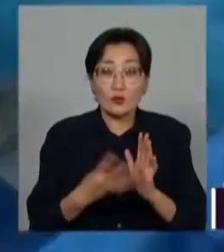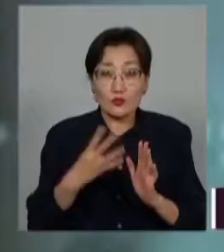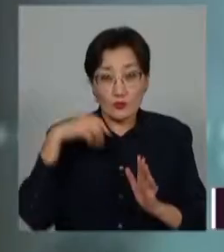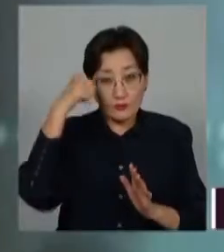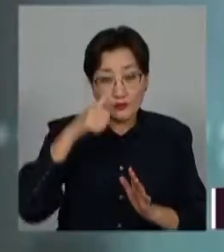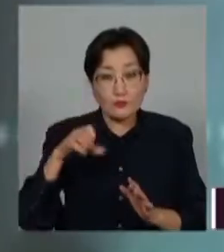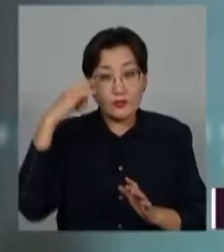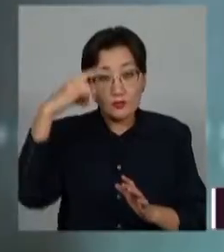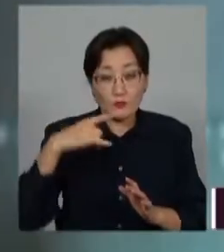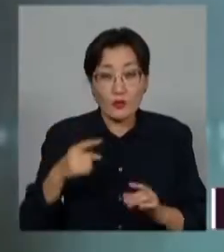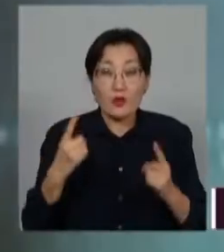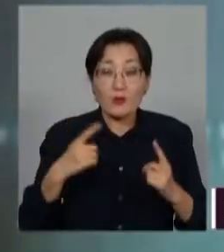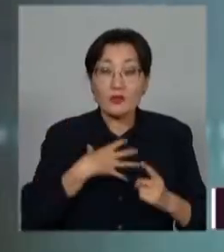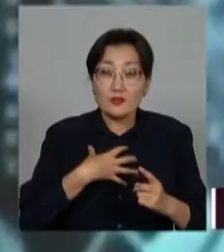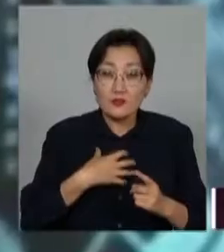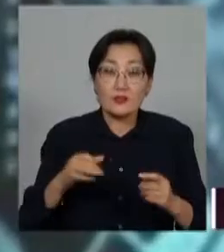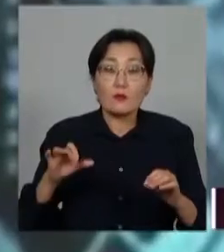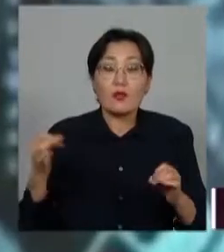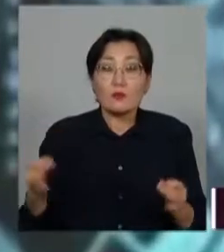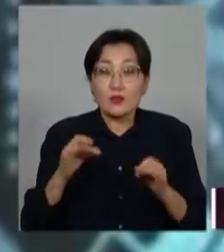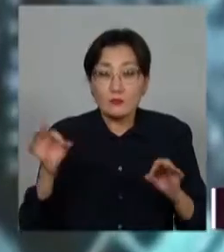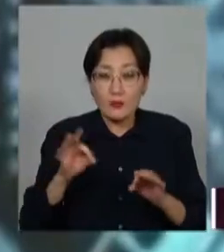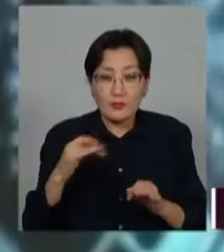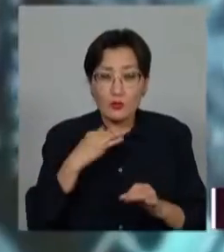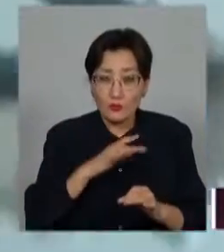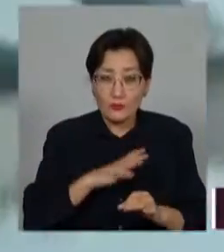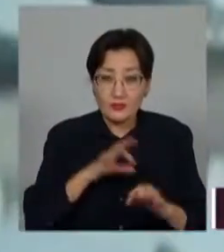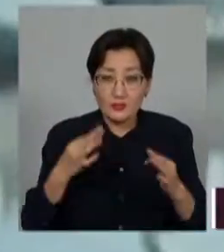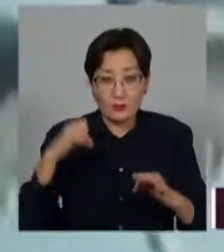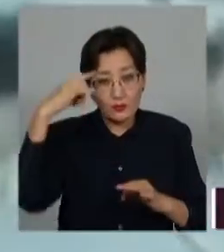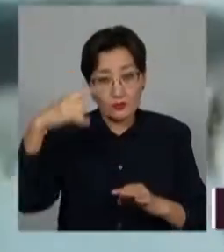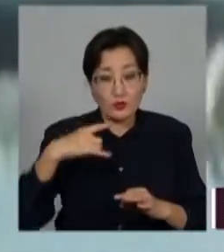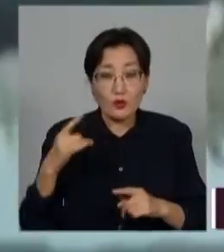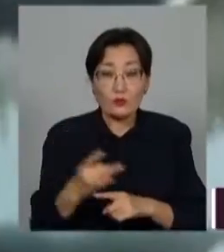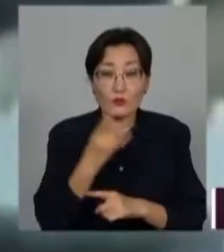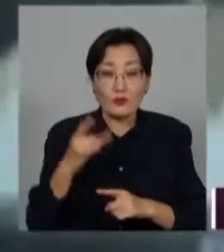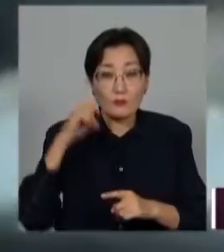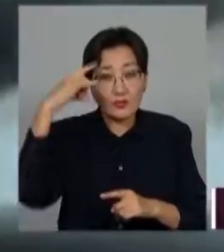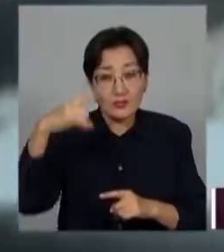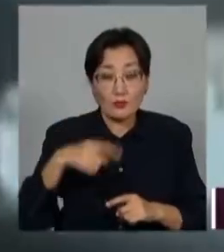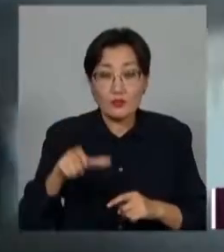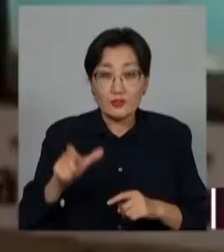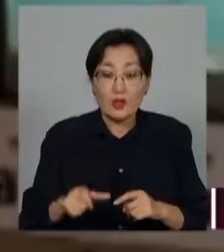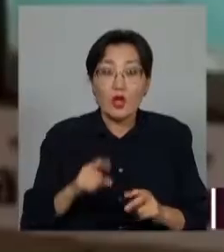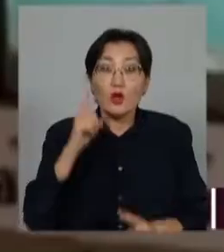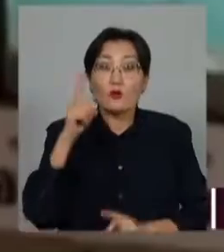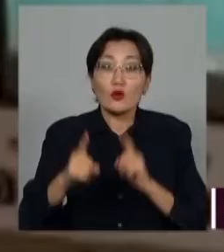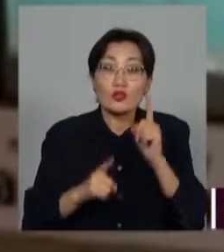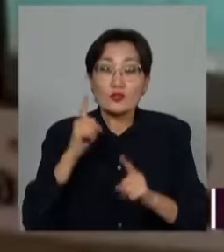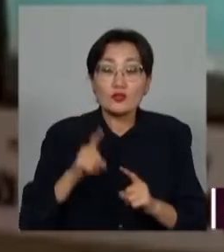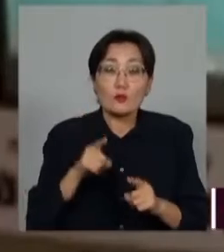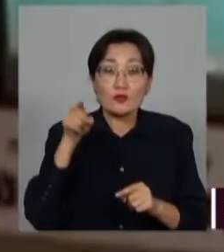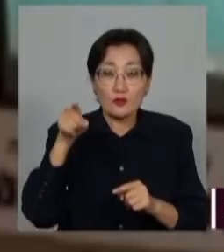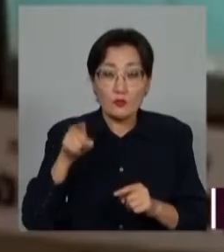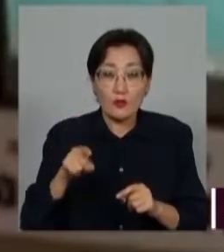1994 жылы елде елеулі оқиғалар мен тарихи маңызды сәттер аз болған жоқ. Тәуелсіз Қазақстанда тұңғыш рет қазақстандық азаматтың ғарышқа аттануы сол